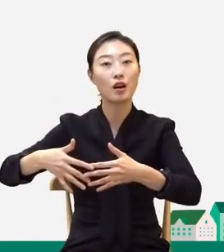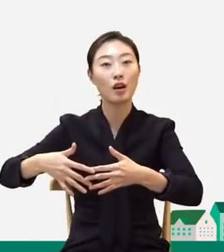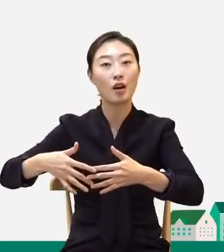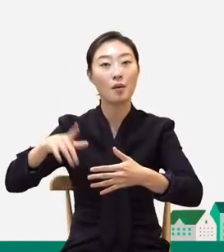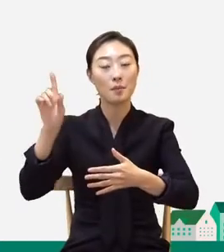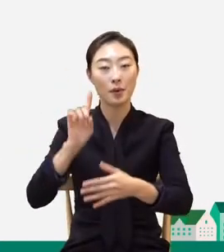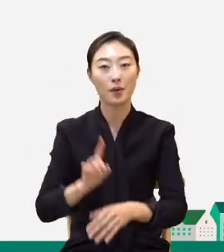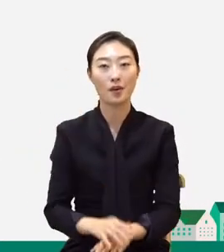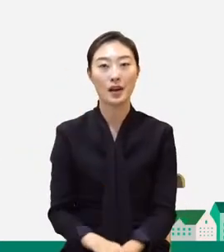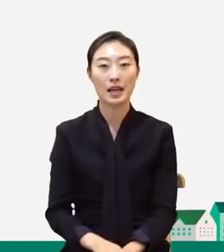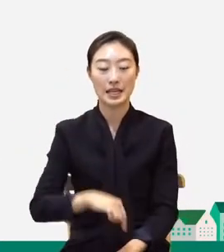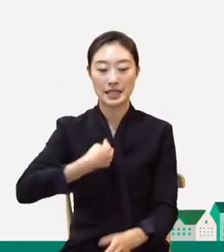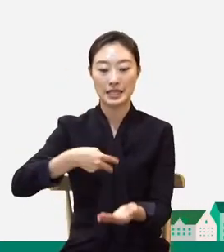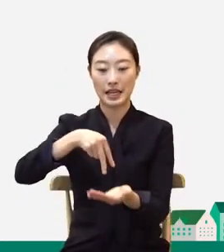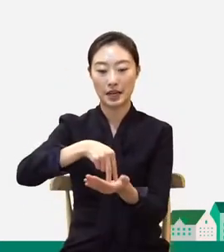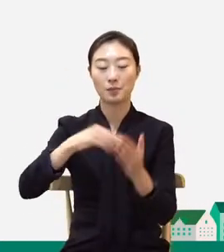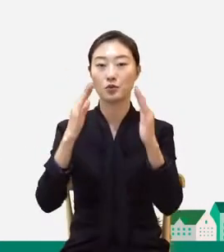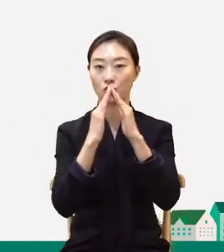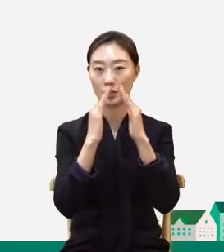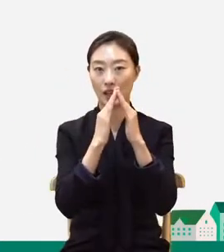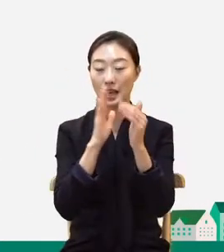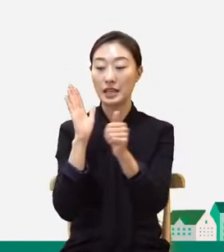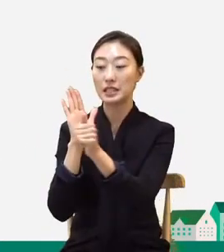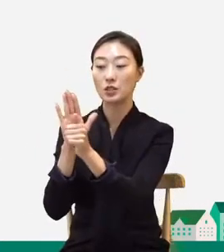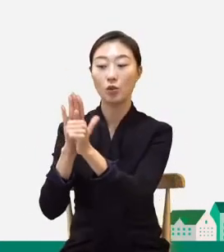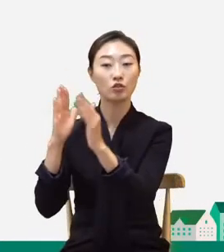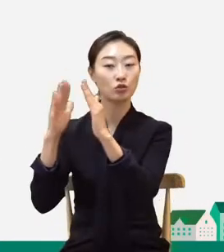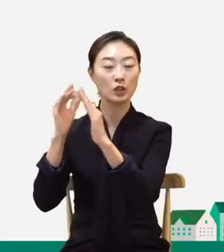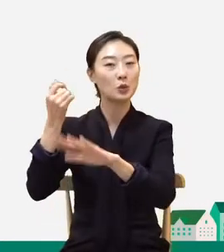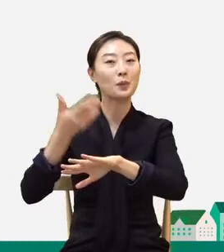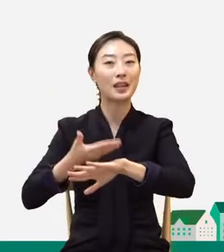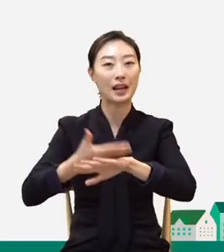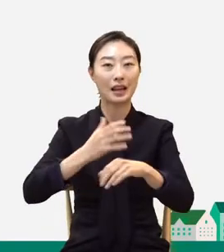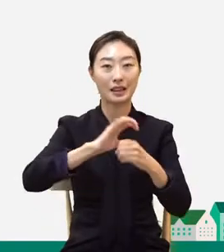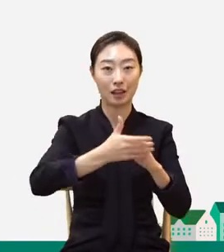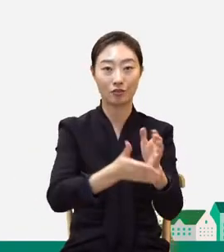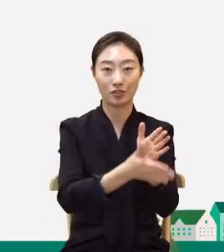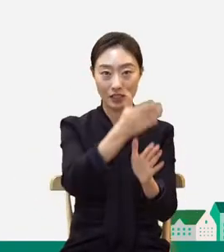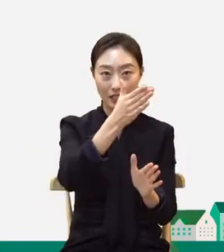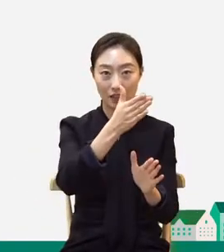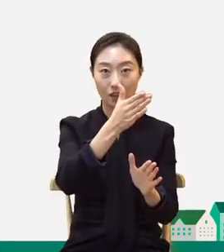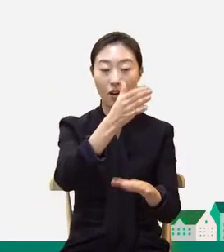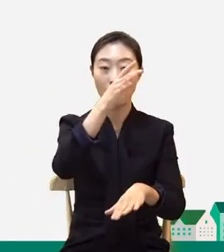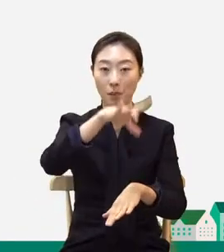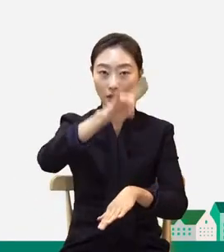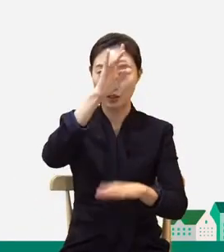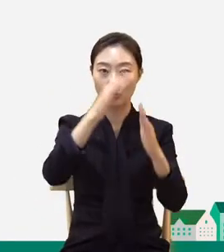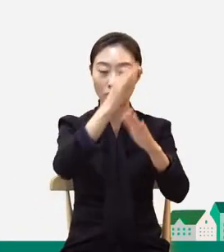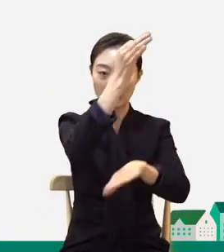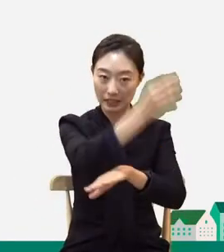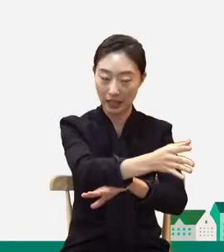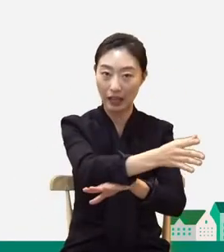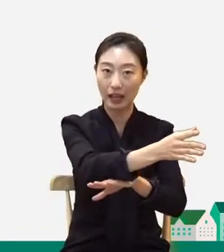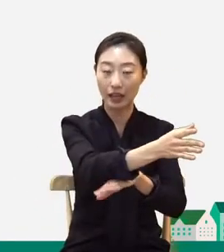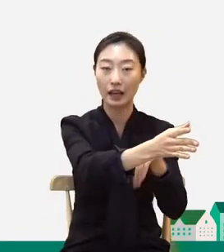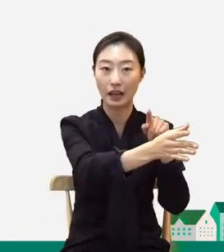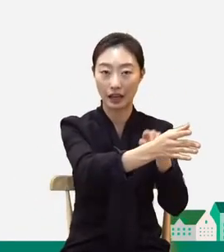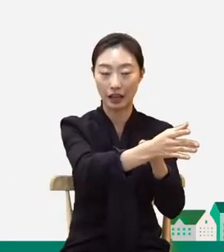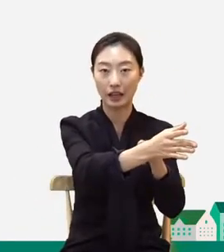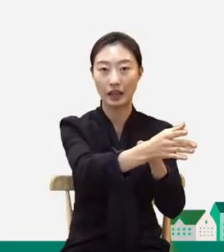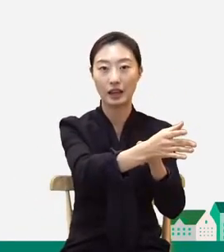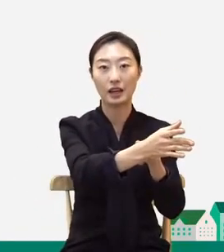주요하게는 자립주택, 지원주택과는 다른 개념이고 대구시에서 주택을 매입해서